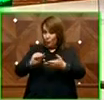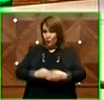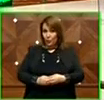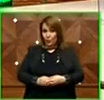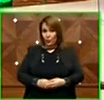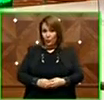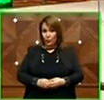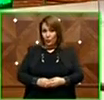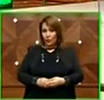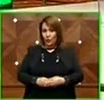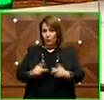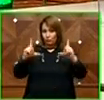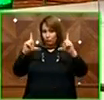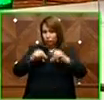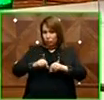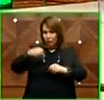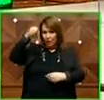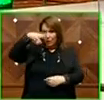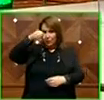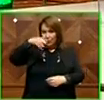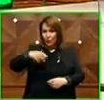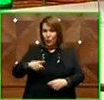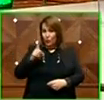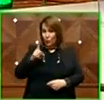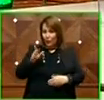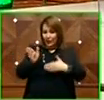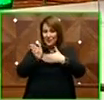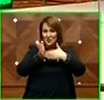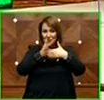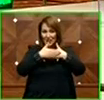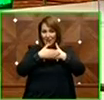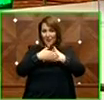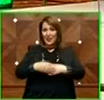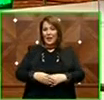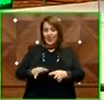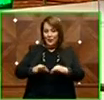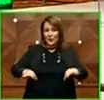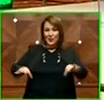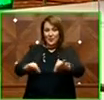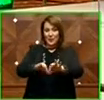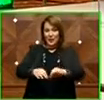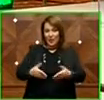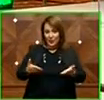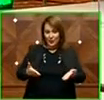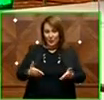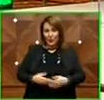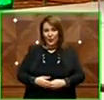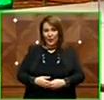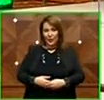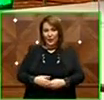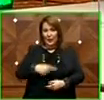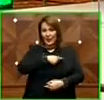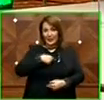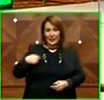راح يطفى الضوء نتاعها معناتها وصلوا وقت الغلق في البلد مثلا اللي راه من الآن في, في, في, في اليابان. نعم.